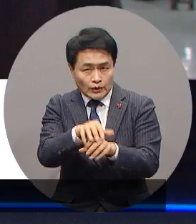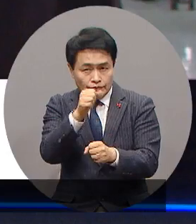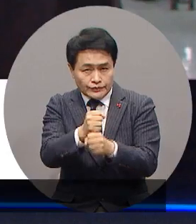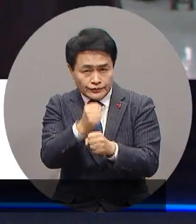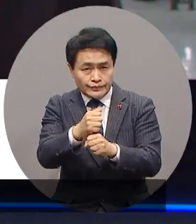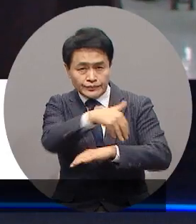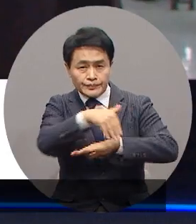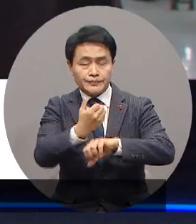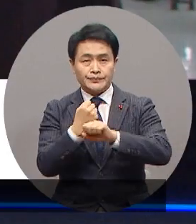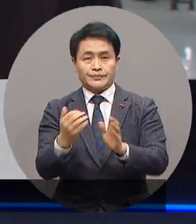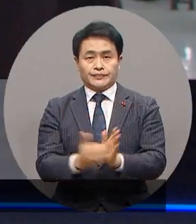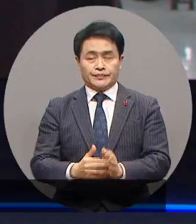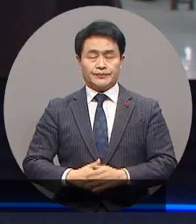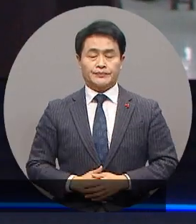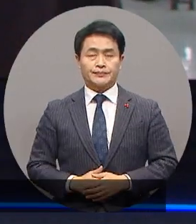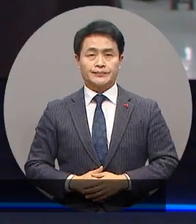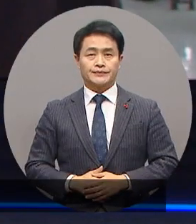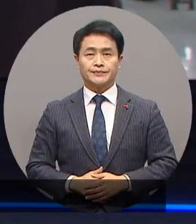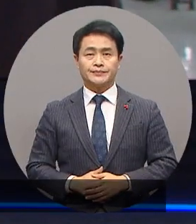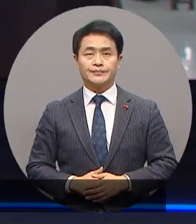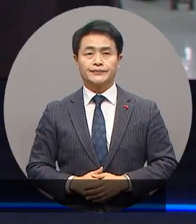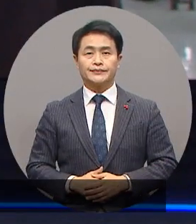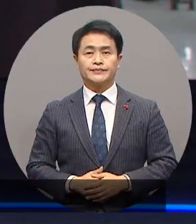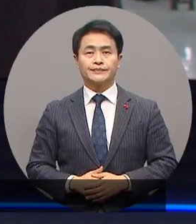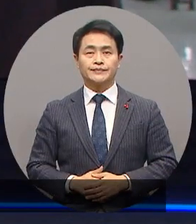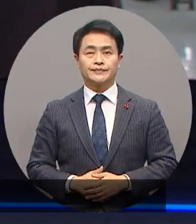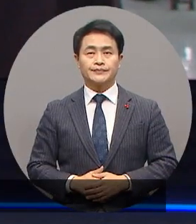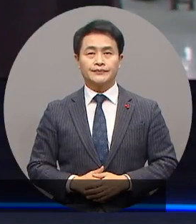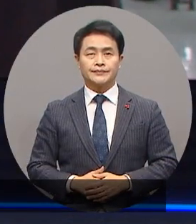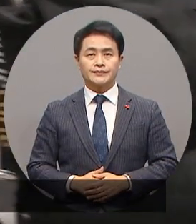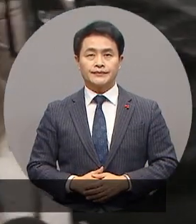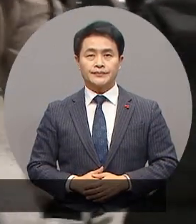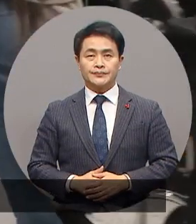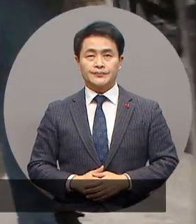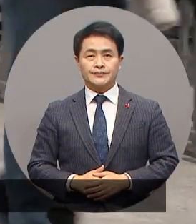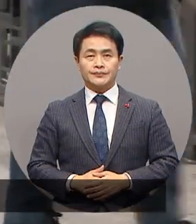밝혔습니다. 뉴욕에서 강나림 특파원이 보도합니다.